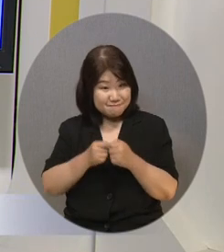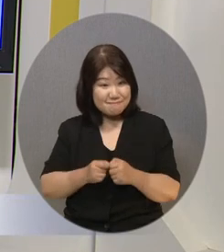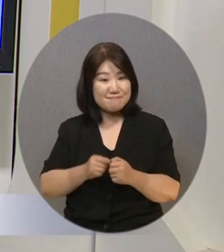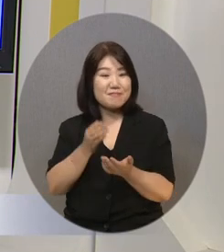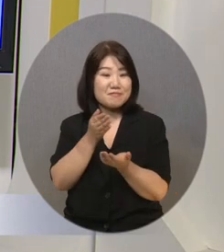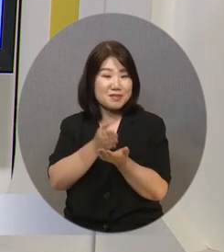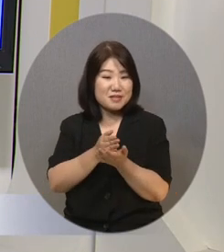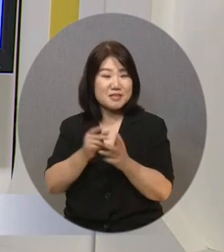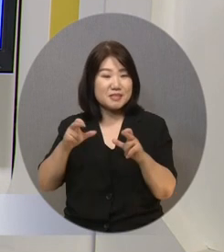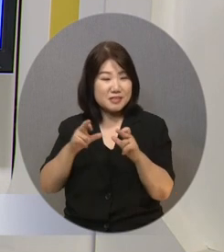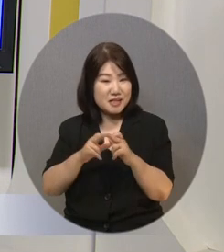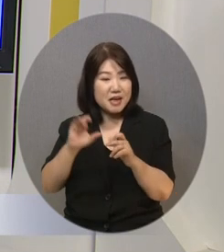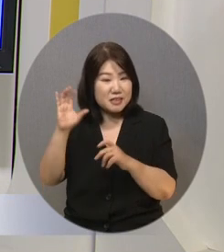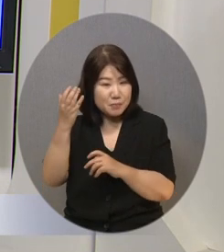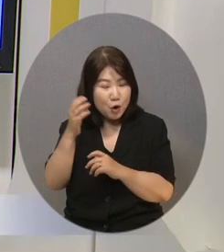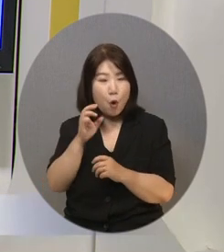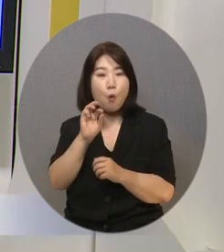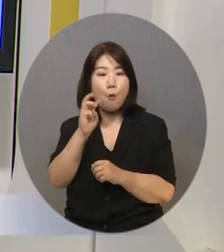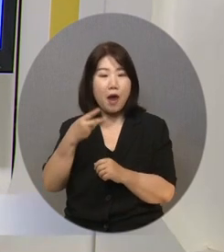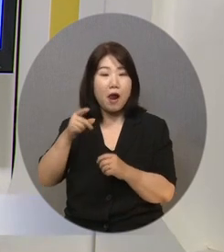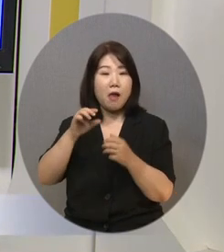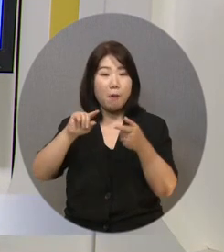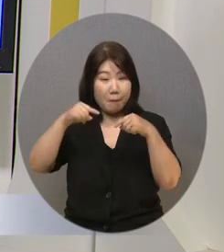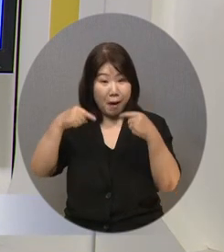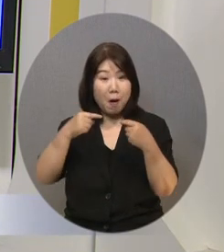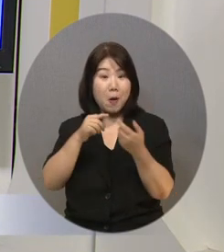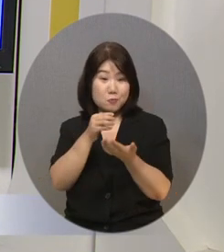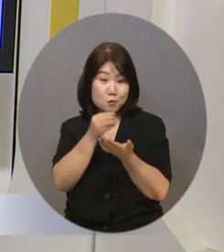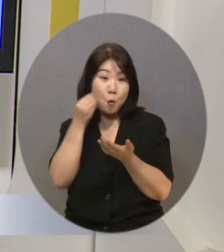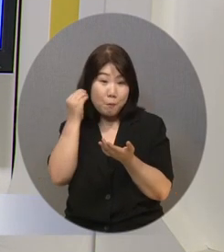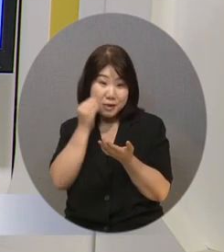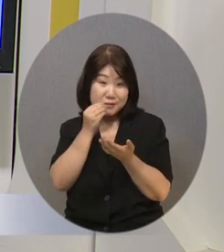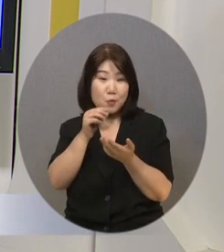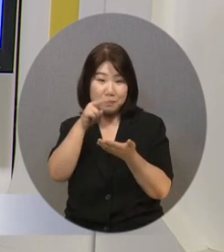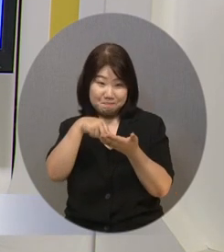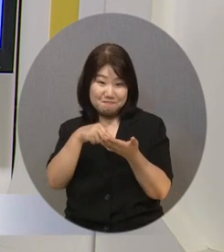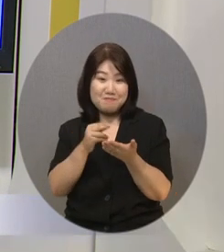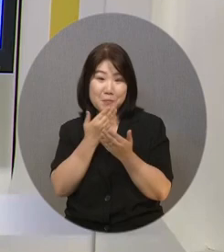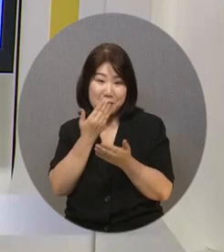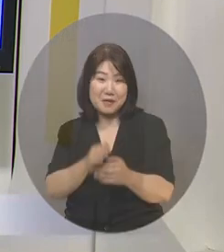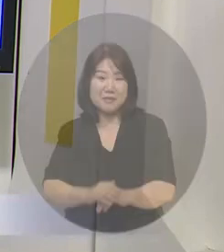뉴스는 장애인 신문과 웰페어뉴스 홈페이지를 통해 확인할 수 있습니다